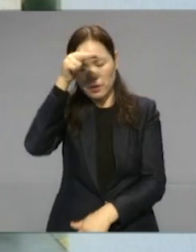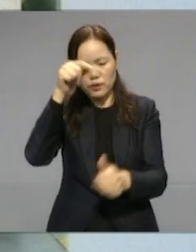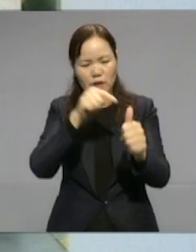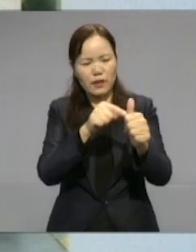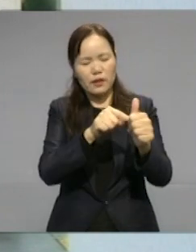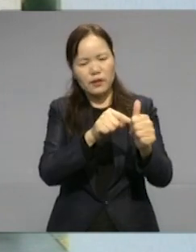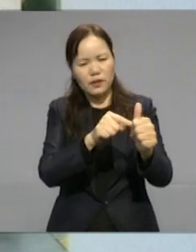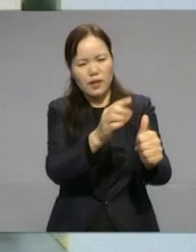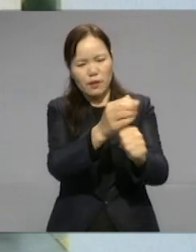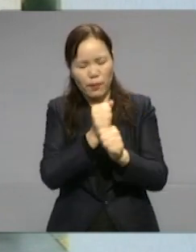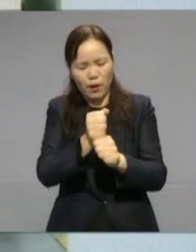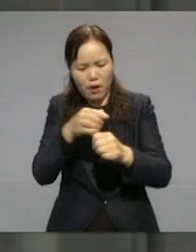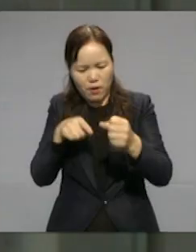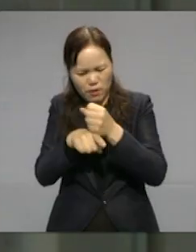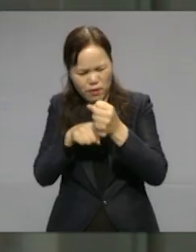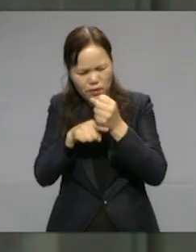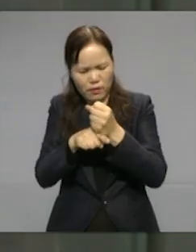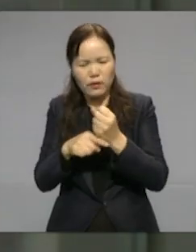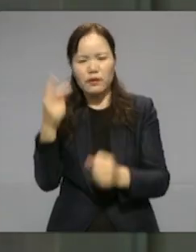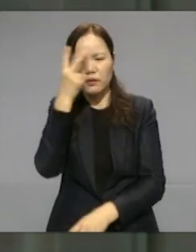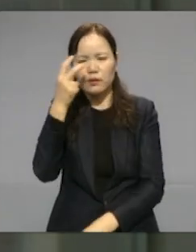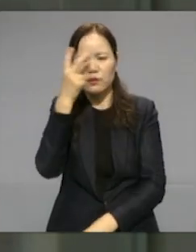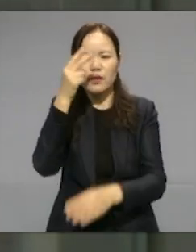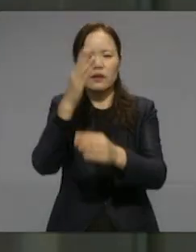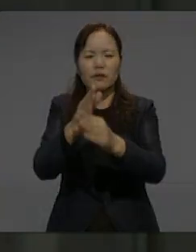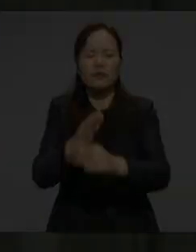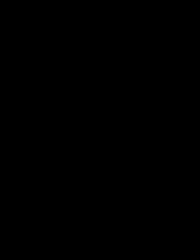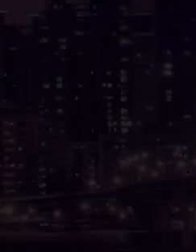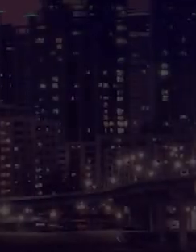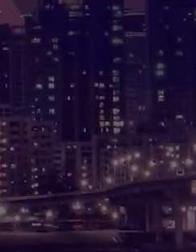박치를 상대로 자세한 범행 동기를 조사하고